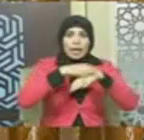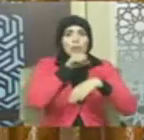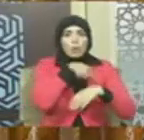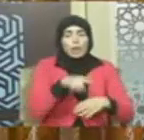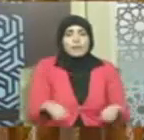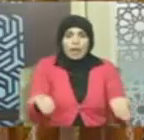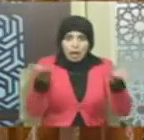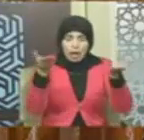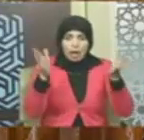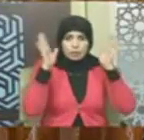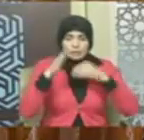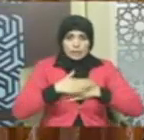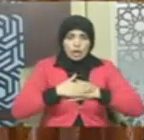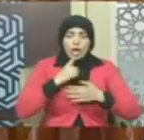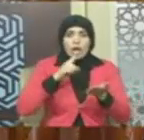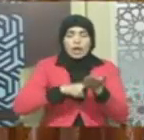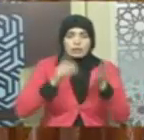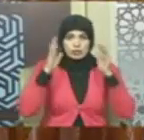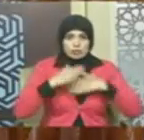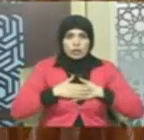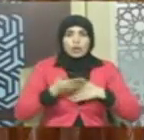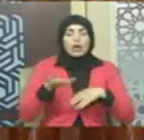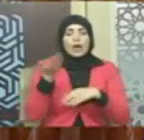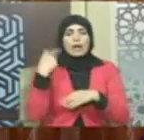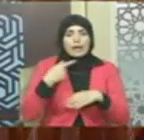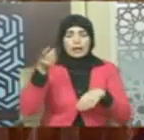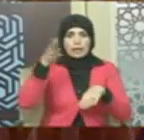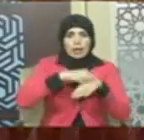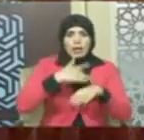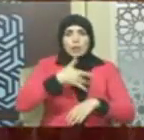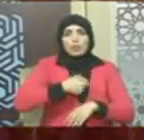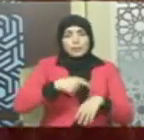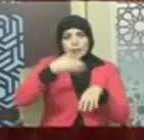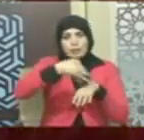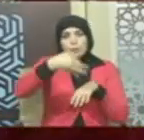عبد الله أقم الصلاة، إن الصلاة كانت على المؤمنين كتابا موقوتا.